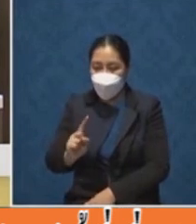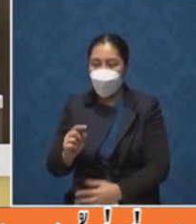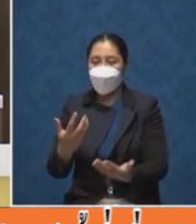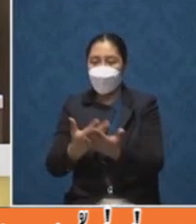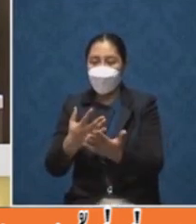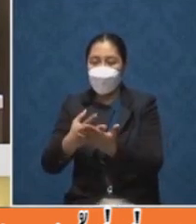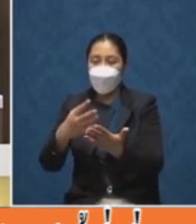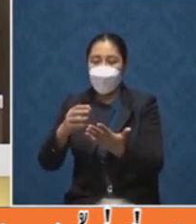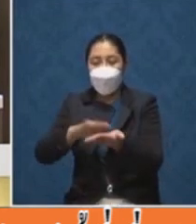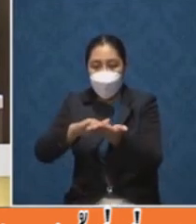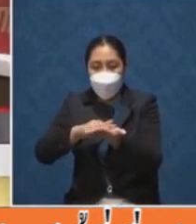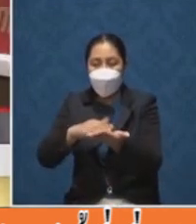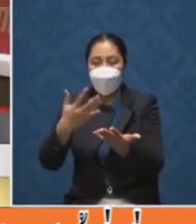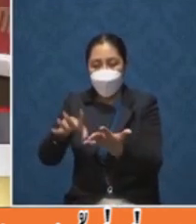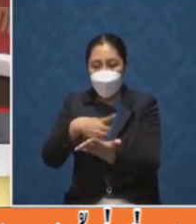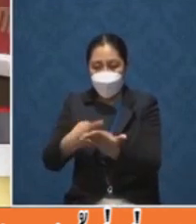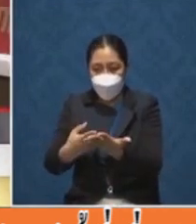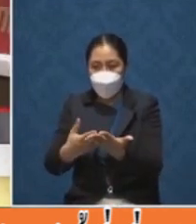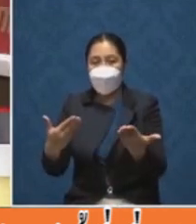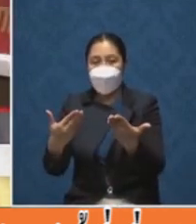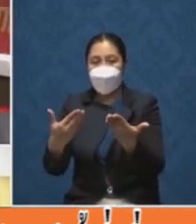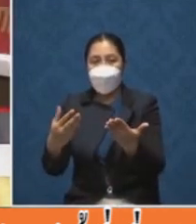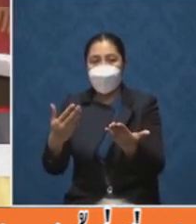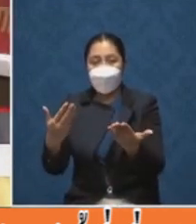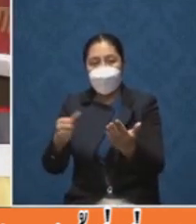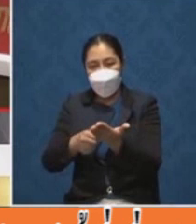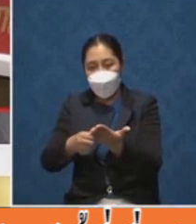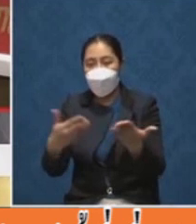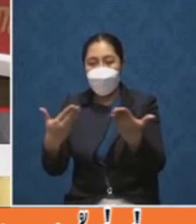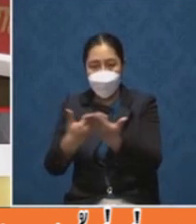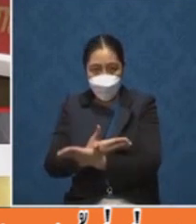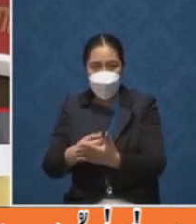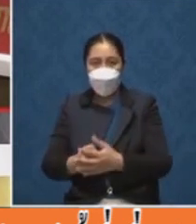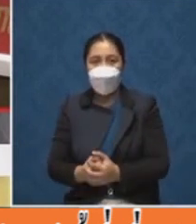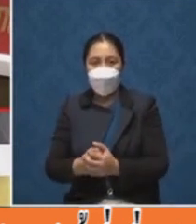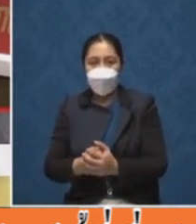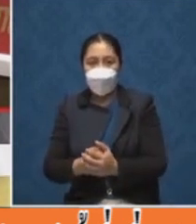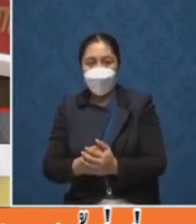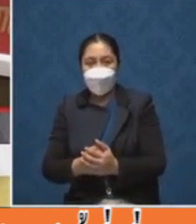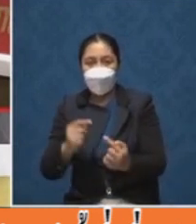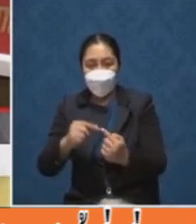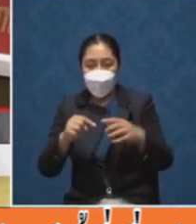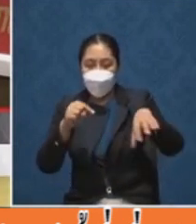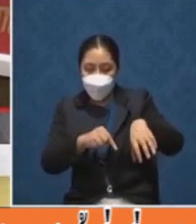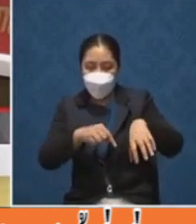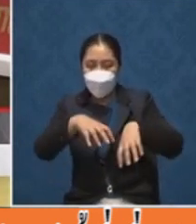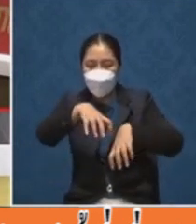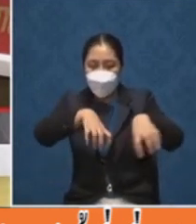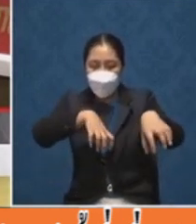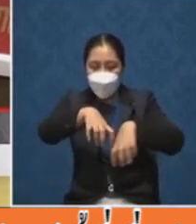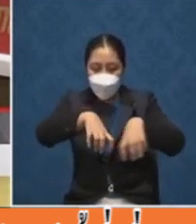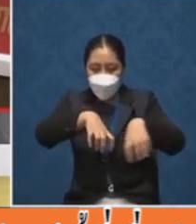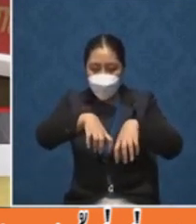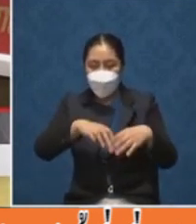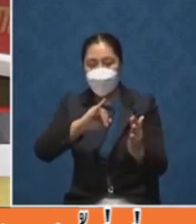รวงมหาดไทยเพื่อโยกย้ายข้าราชการนะคะกว่า200อัตราทั้งส่วนกลางและส่วนภูมิภาคเพื่อไปตั้งเป็นสำนักบริหารยุทธศา